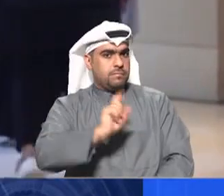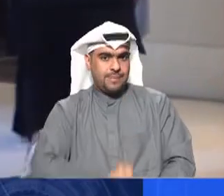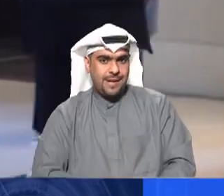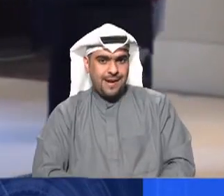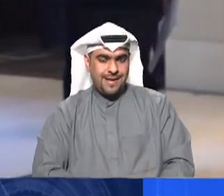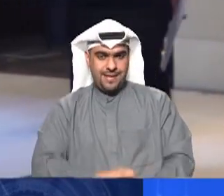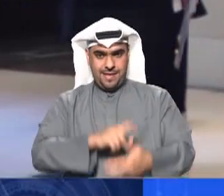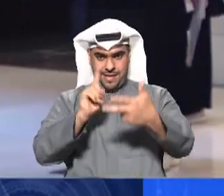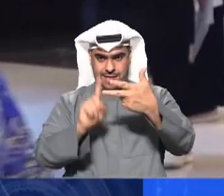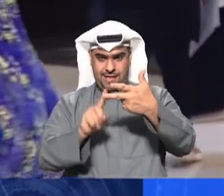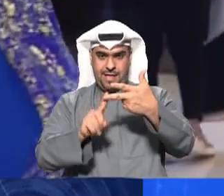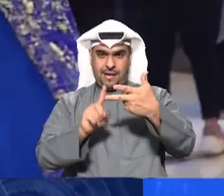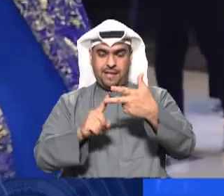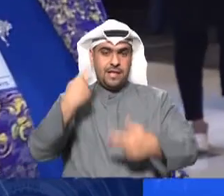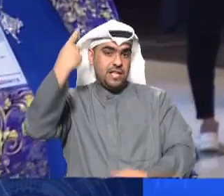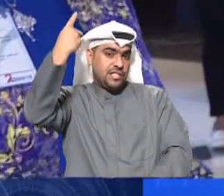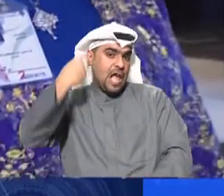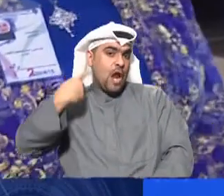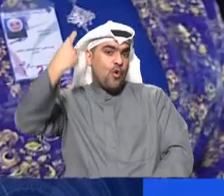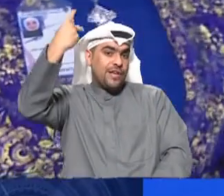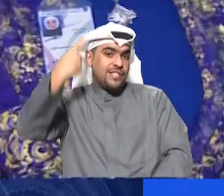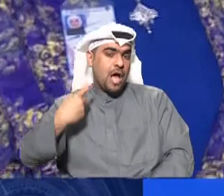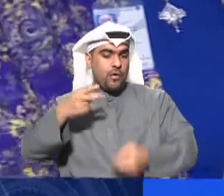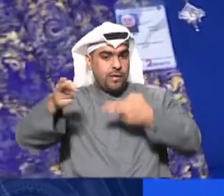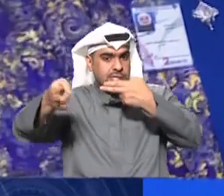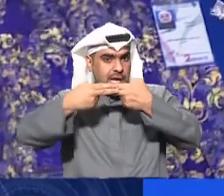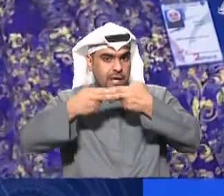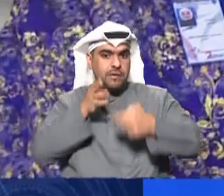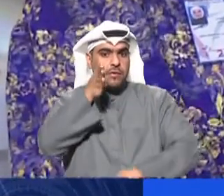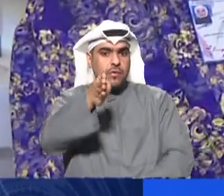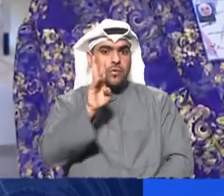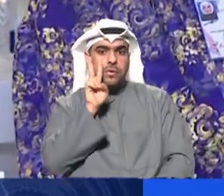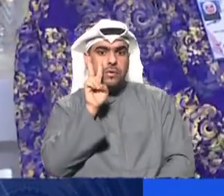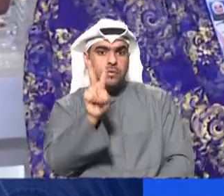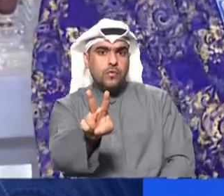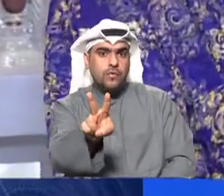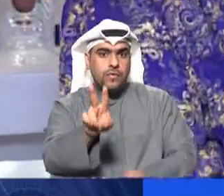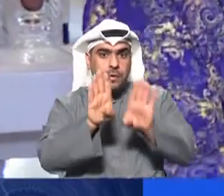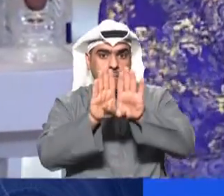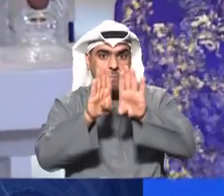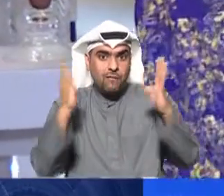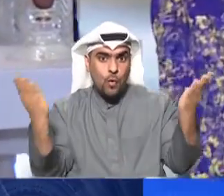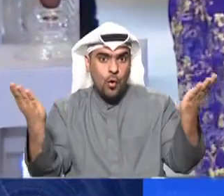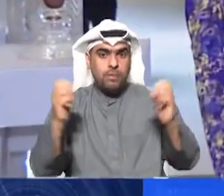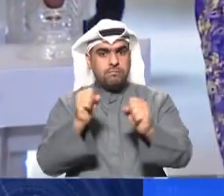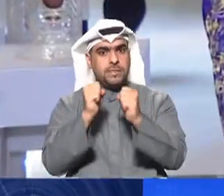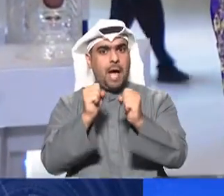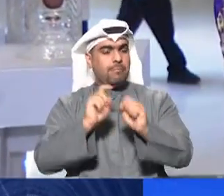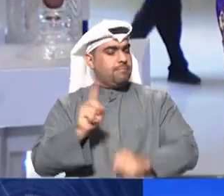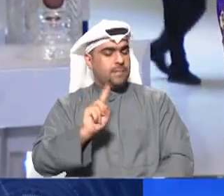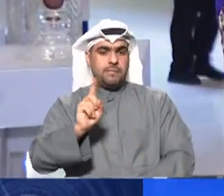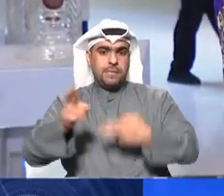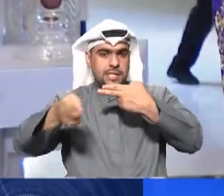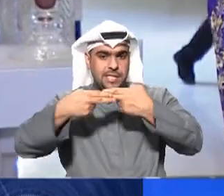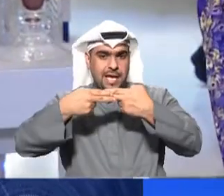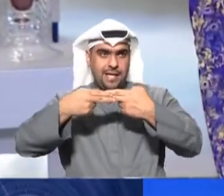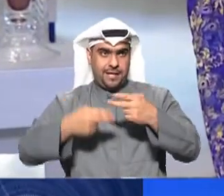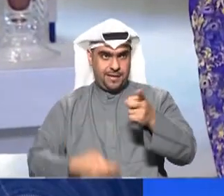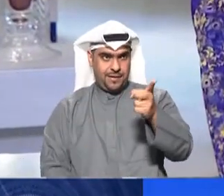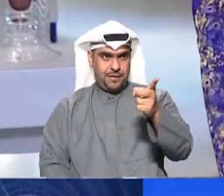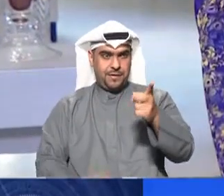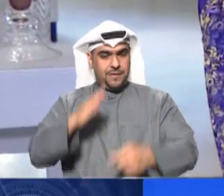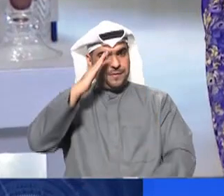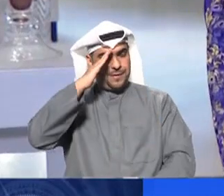والتطوير الإداري الأستاذة إيمان الأنصاري للحديث بشكل مفصل عن هذه الجولات. يعطيكم العافية، جولاتكم على مدار الساعة